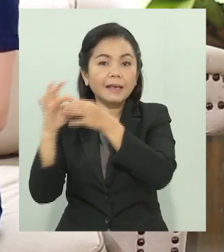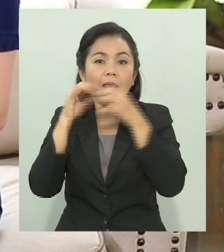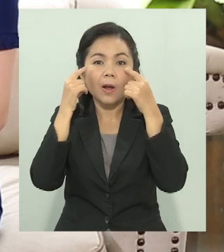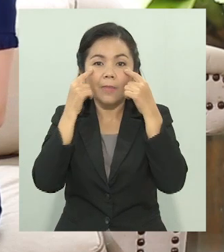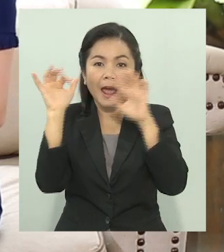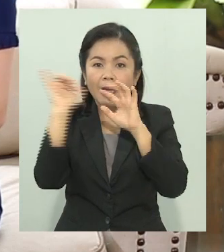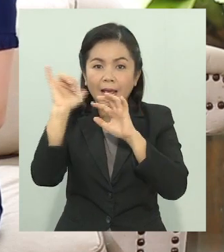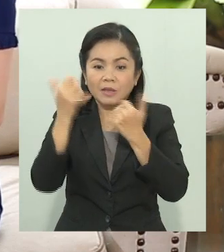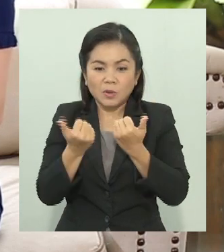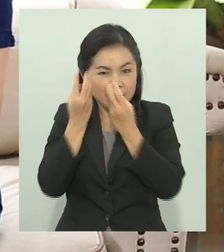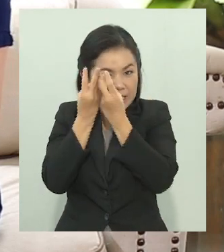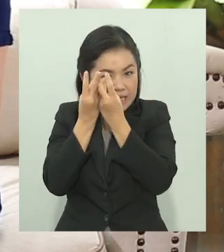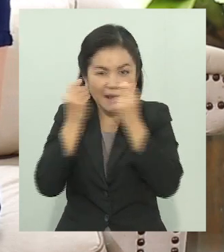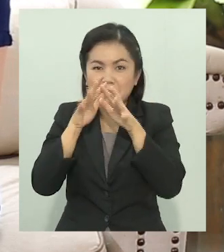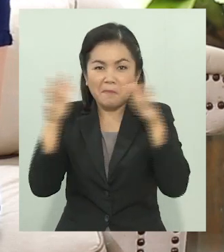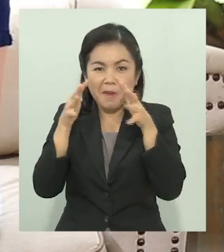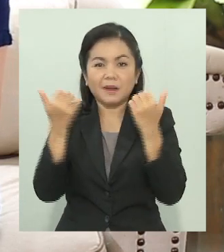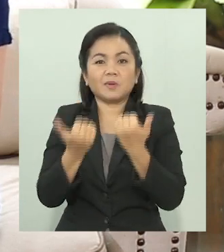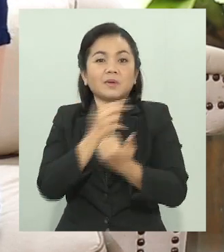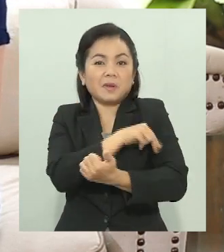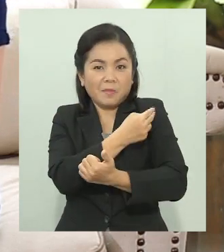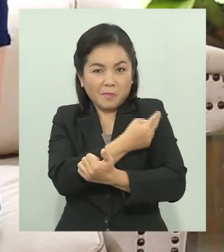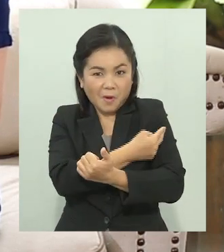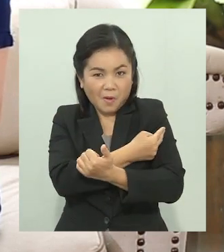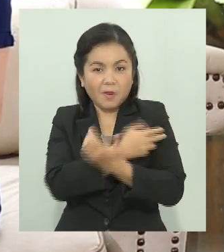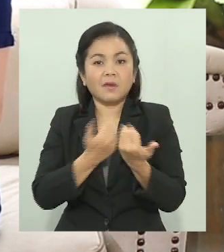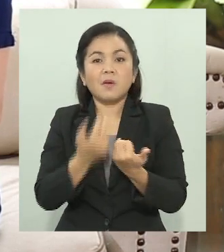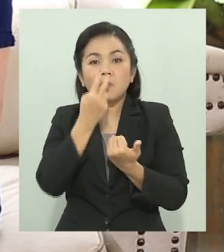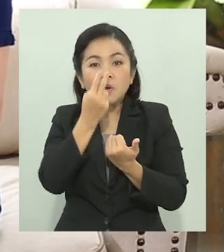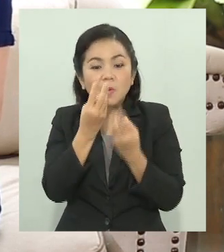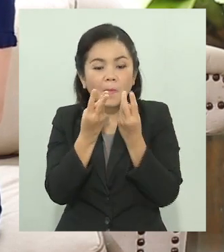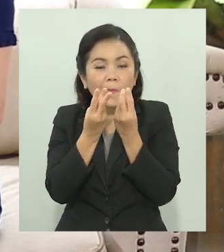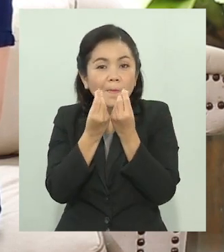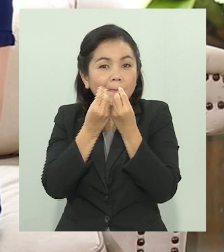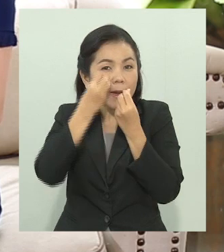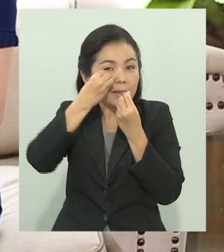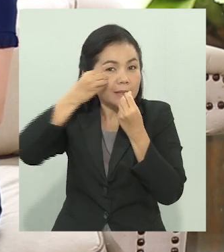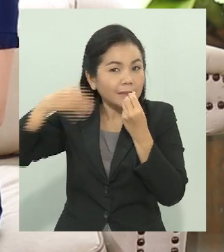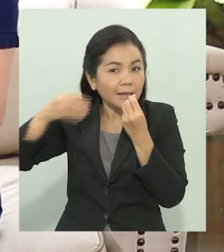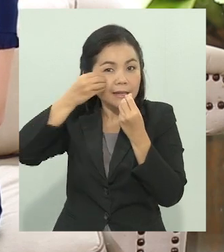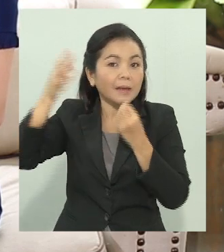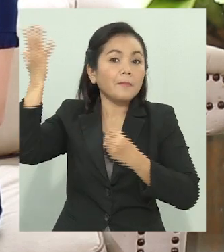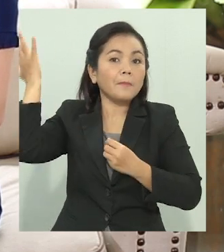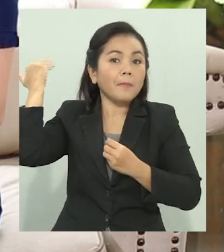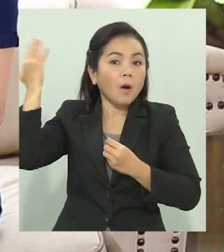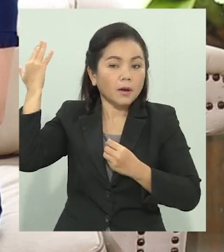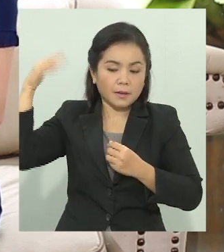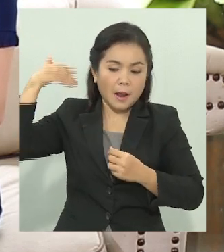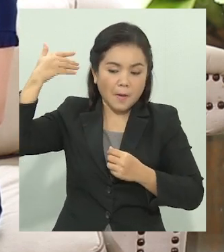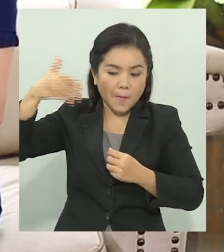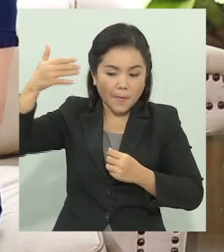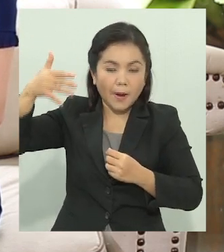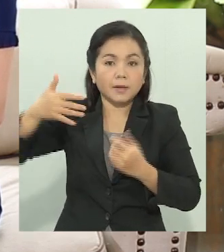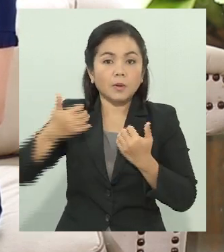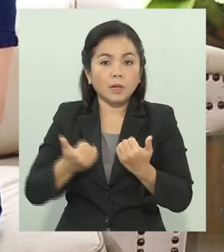าทุกวันนี้นะครับเราก็คิดว่าถุงใต้ตามันเกินเราก็เข้าไปเอาไขมันออกเท่านั้นแต่ว่าหลังจากนั้นเนี่ยพบว่าในบางคน